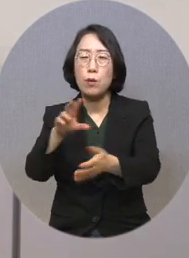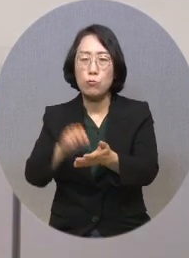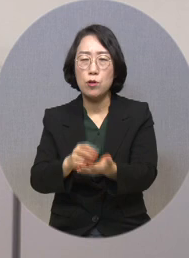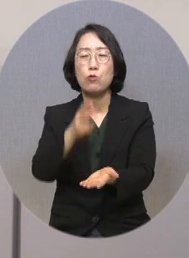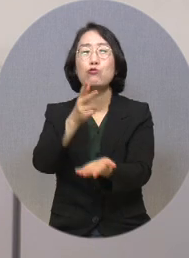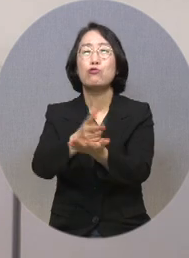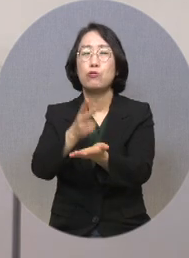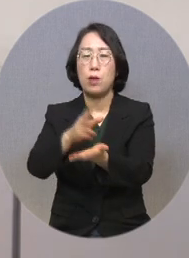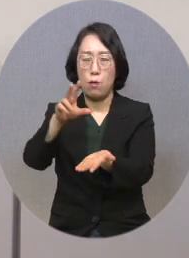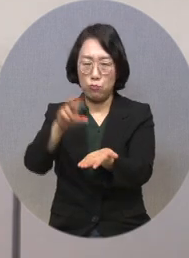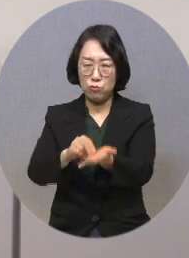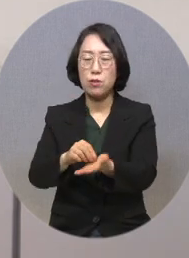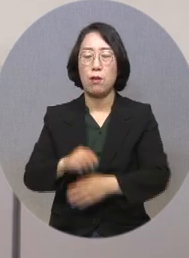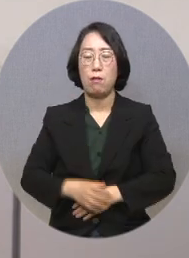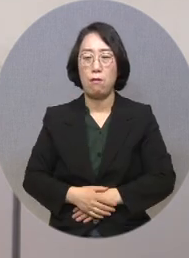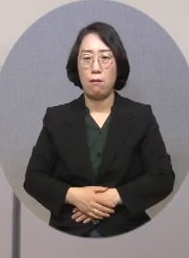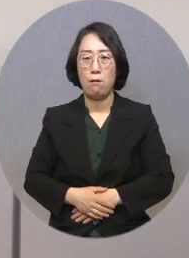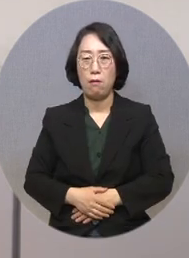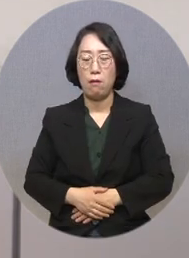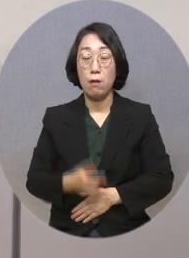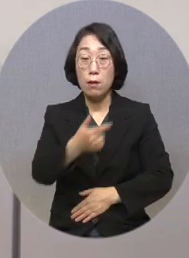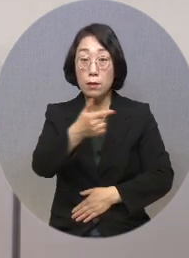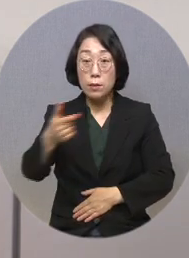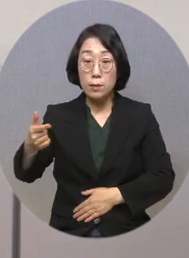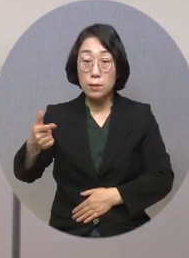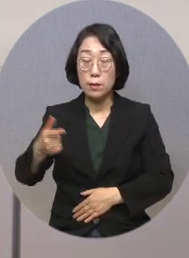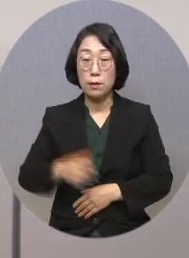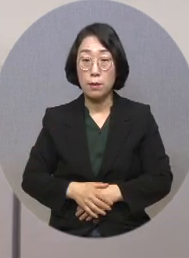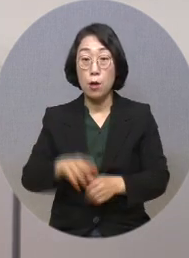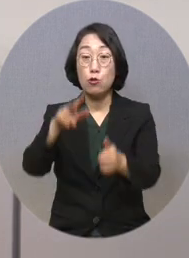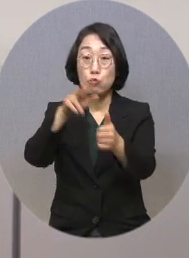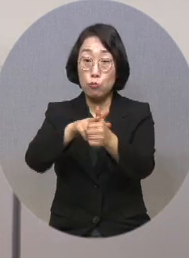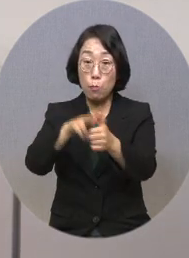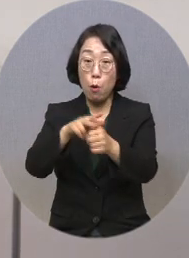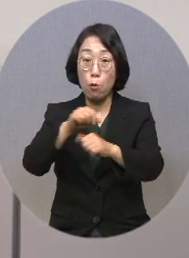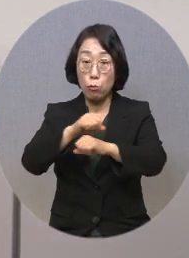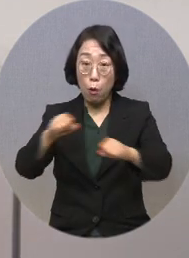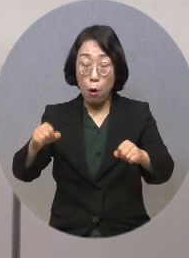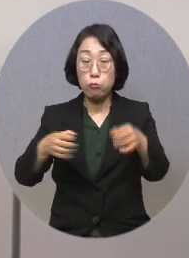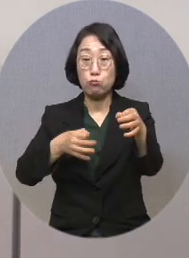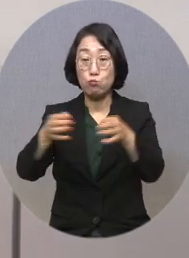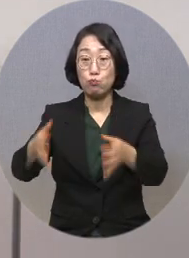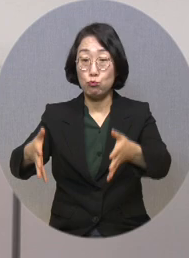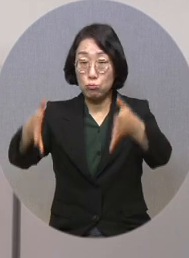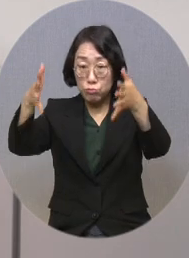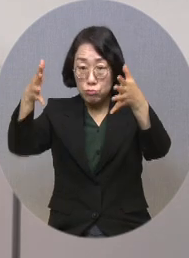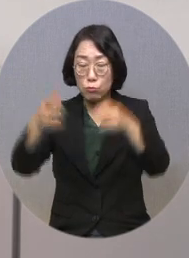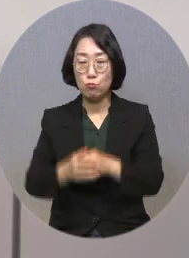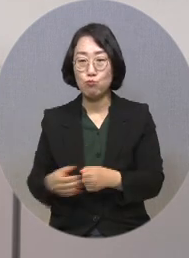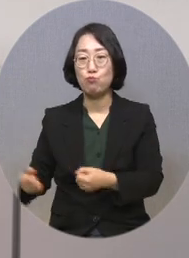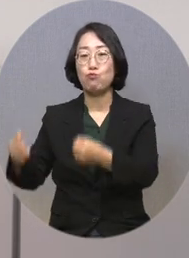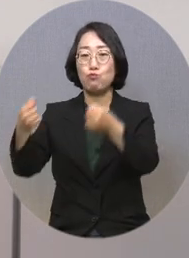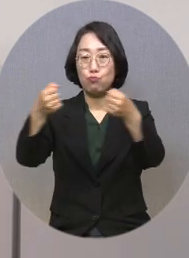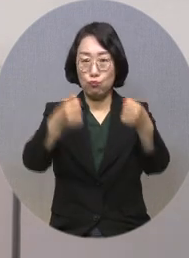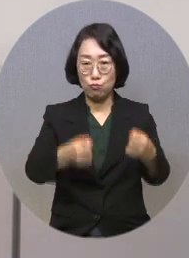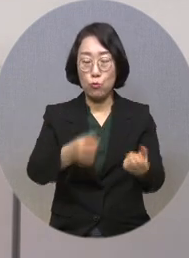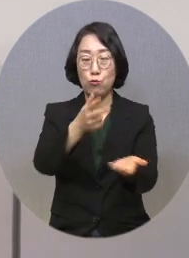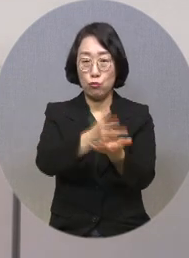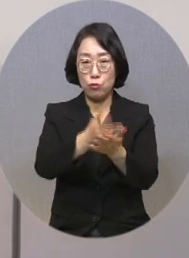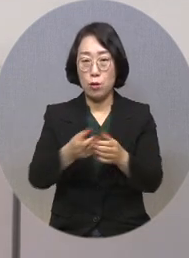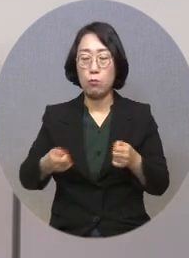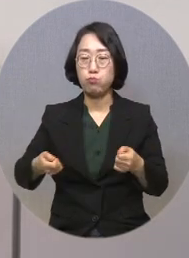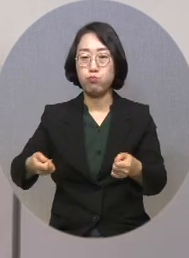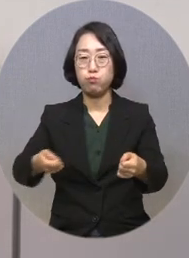문제를 꼽았습니다. 대형마트의 경우 넓은 주차장에 차를 대고 구매한 물건을 카트에